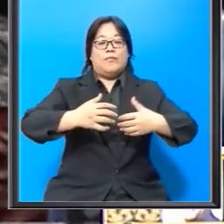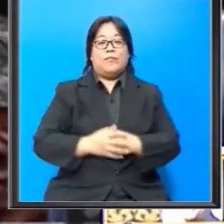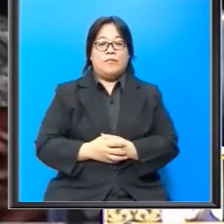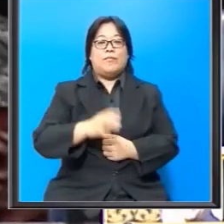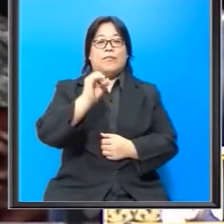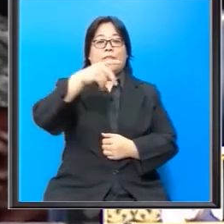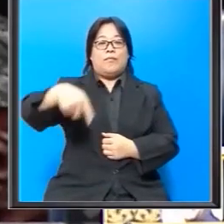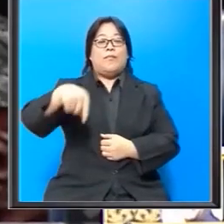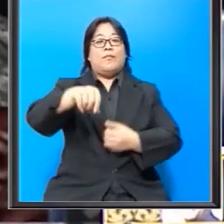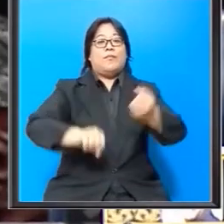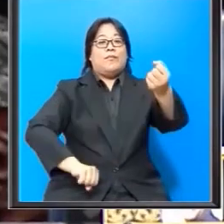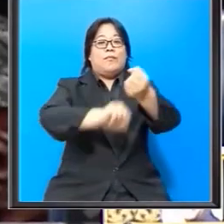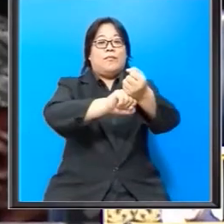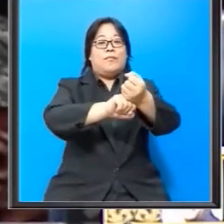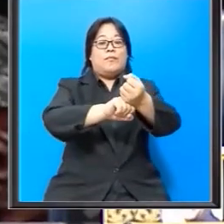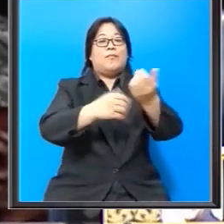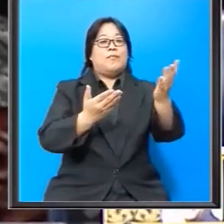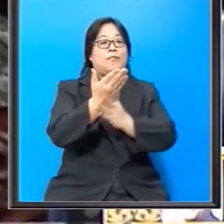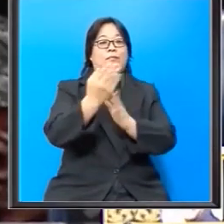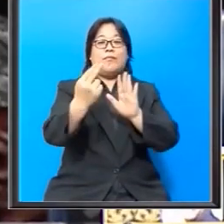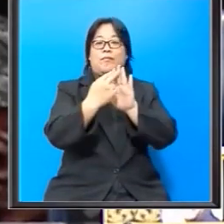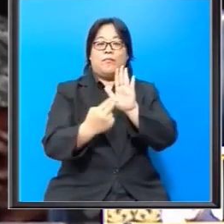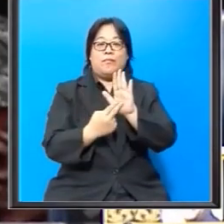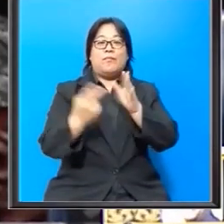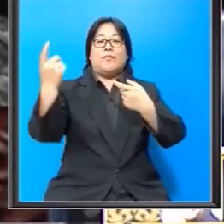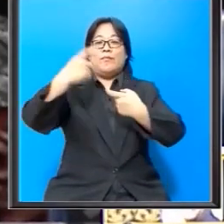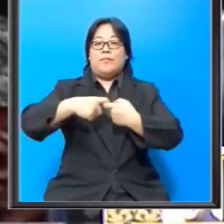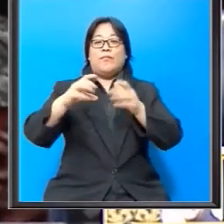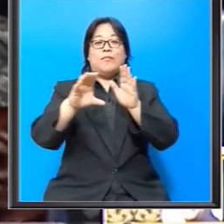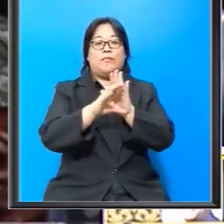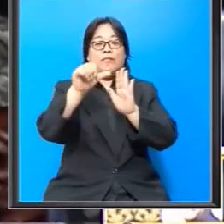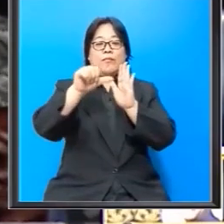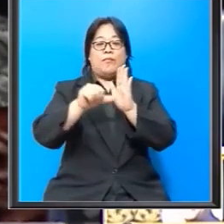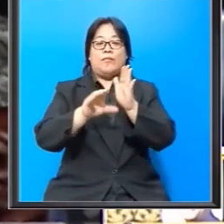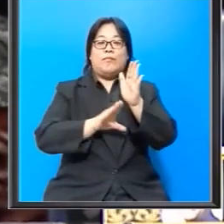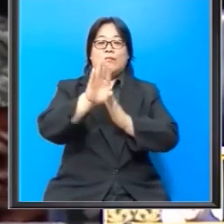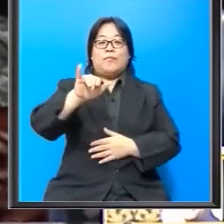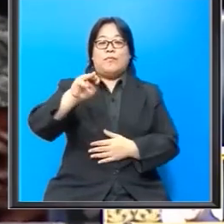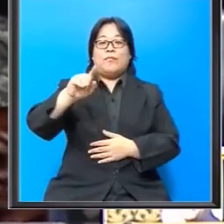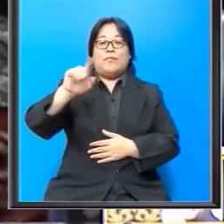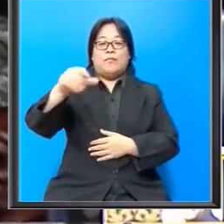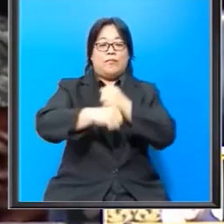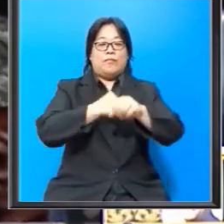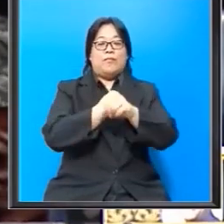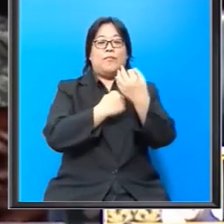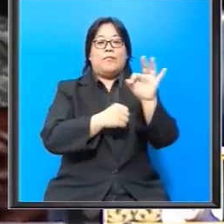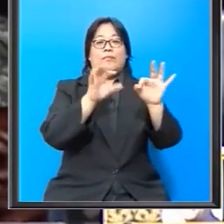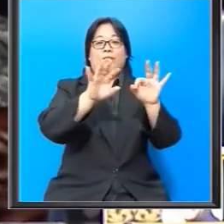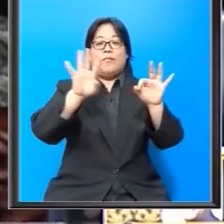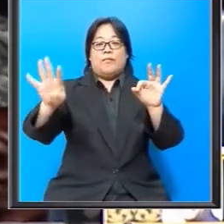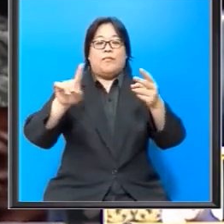e-shop ini disokong oleh perundangan berkaitan seperti atap pembangunan Bintaro 1154